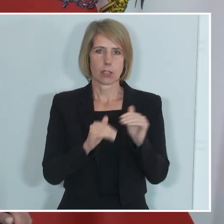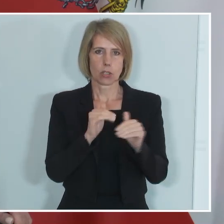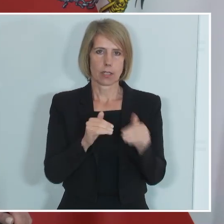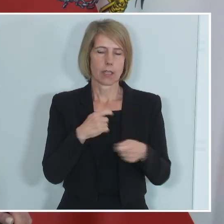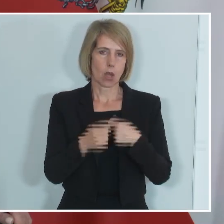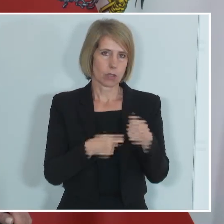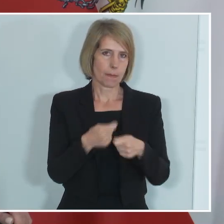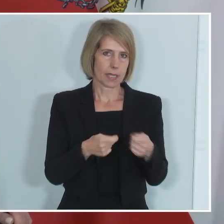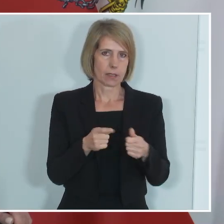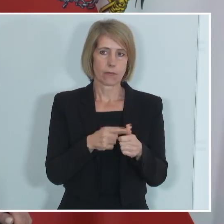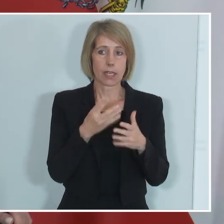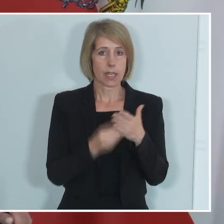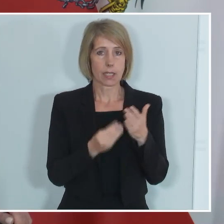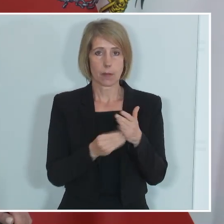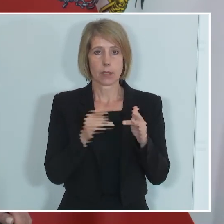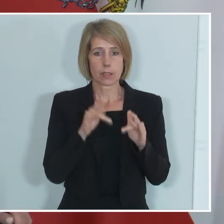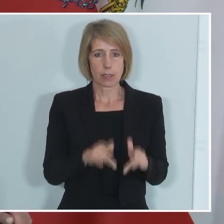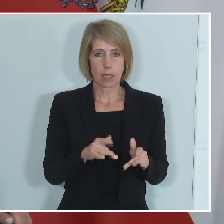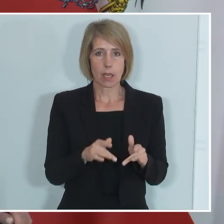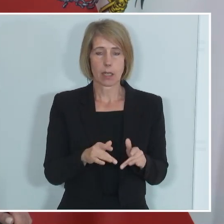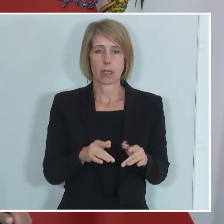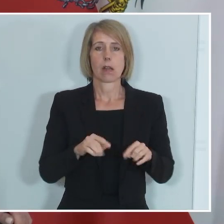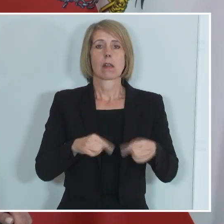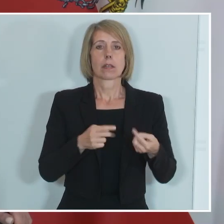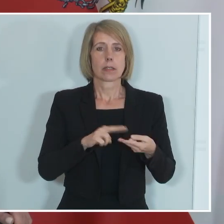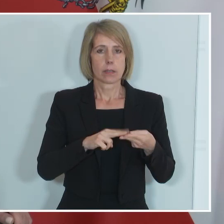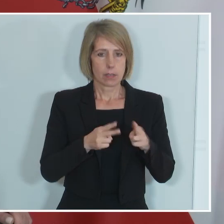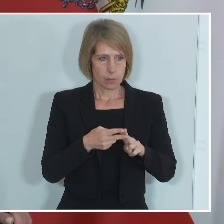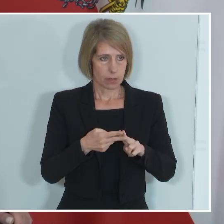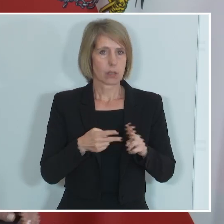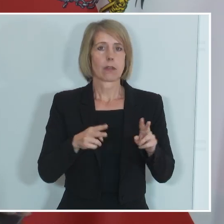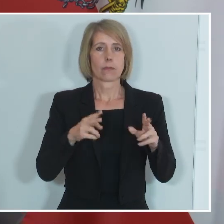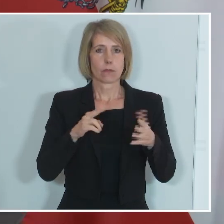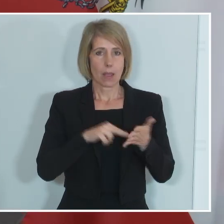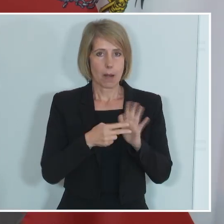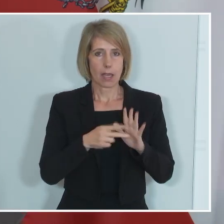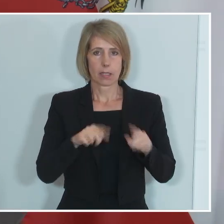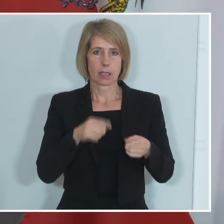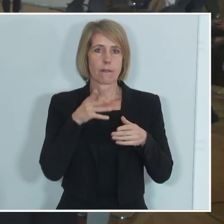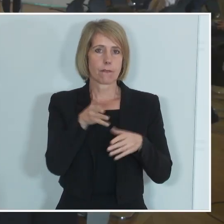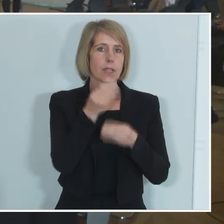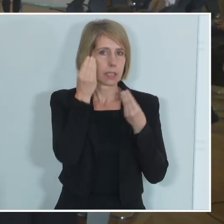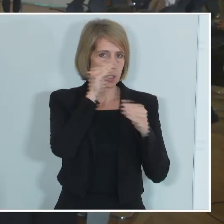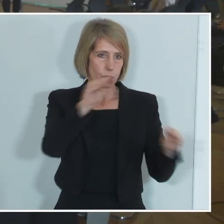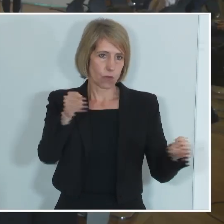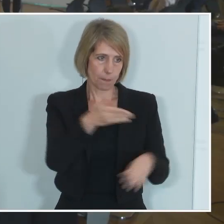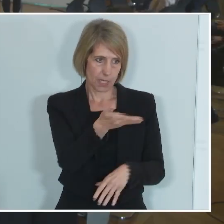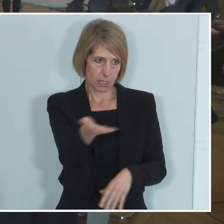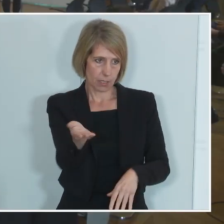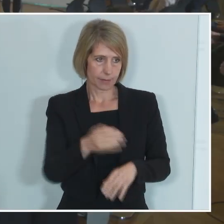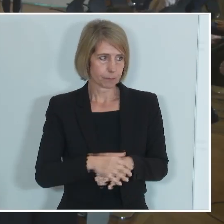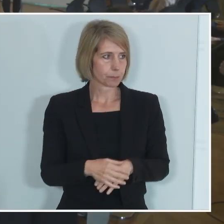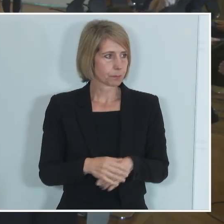sobald wir hier auch Ergebnisse haben bzw. Zusammentreffen geplant sind, die Medien davon informieren. Ja, was die